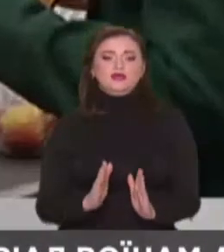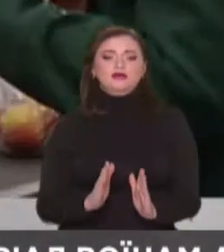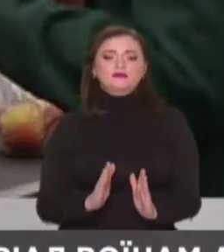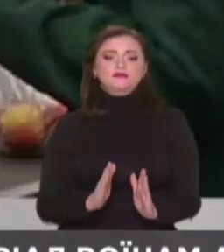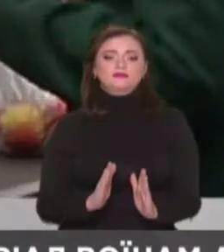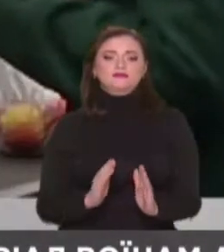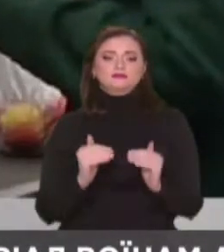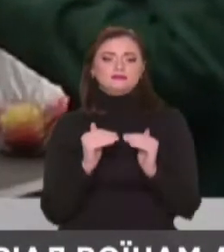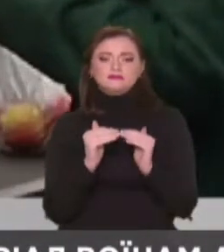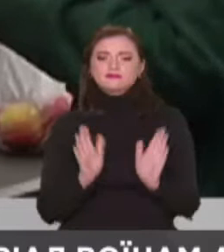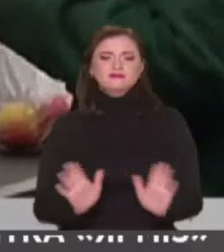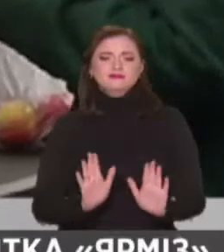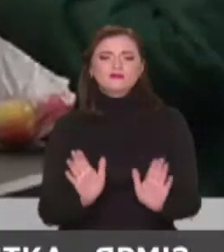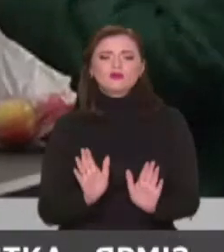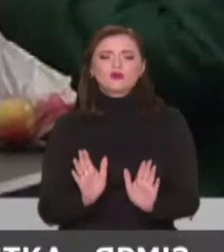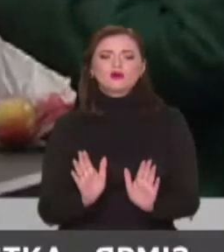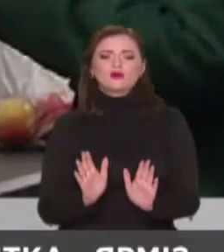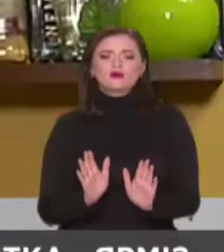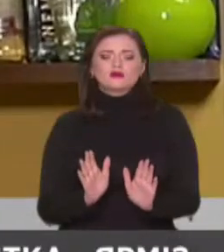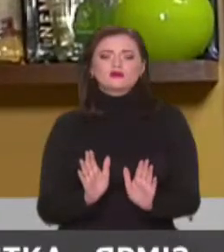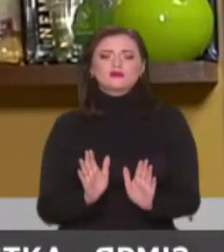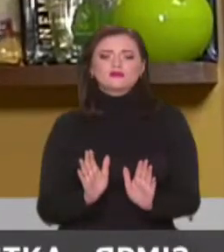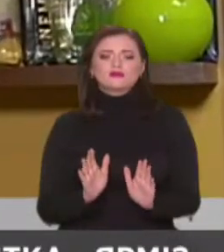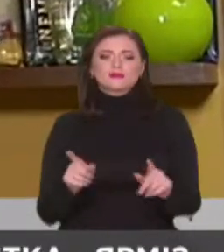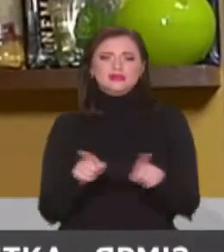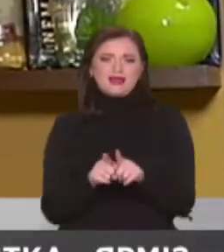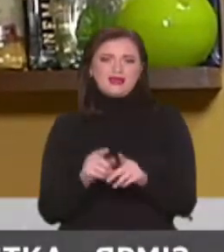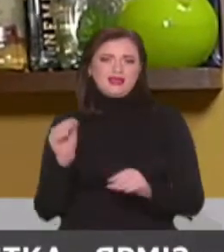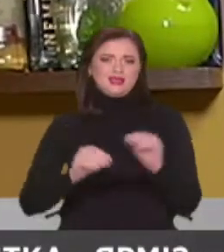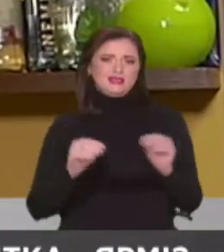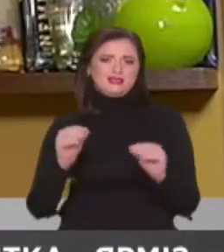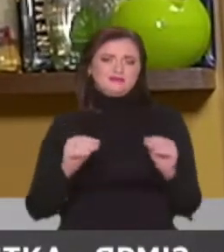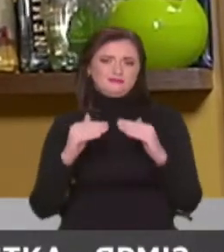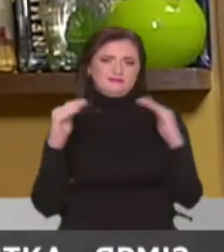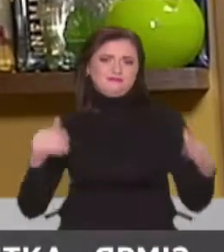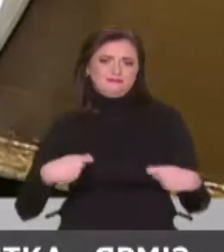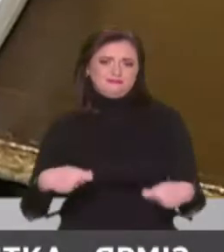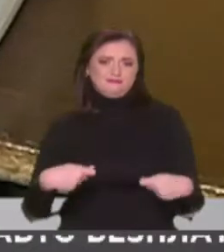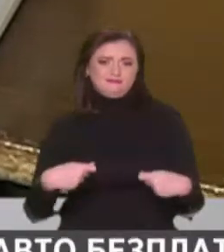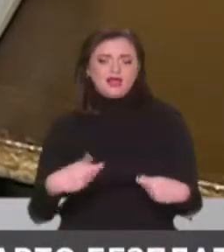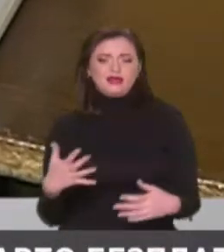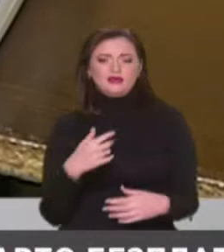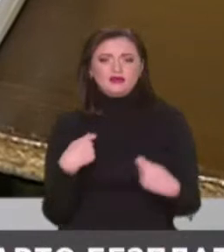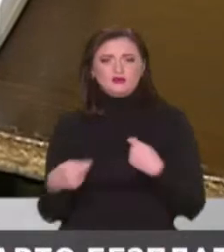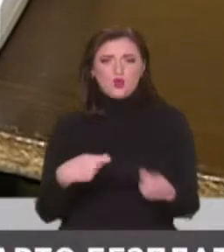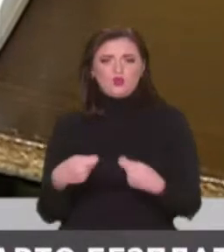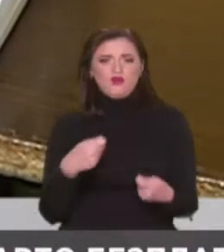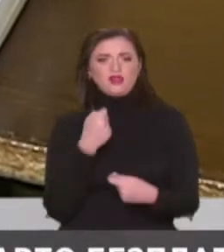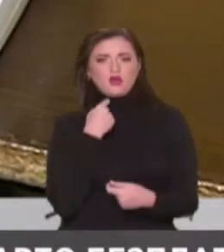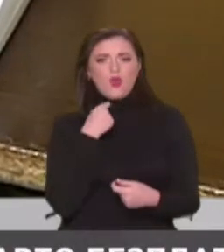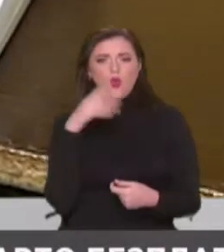не кіоски, а, як то кажуть, такі споруди, да, які торгують алкоголем уночі.